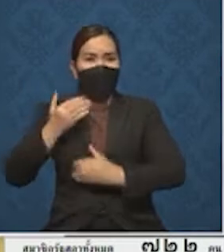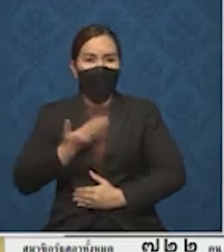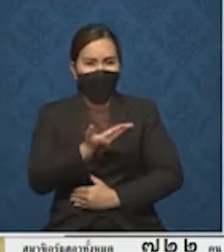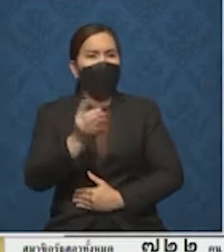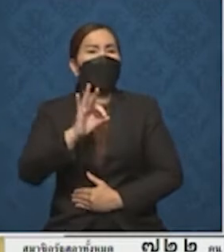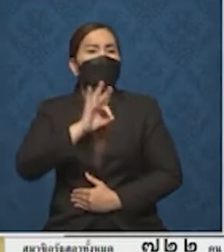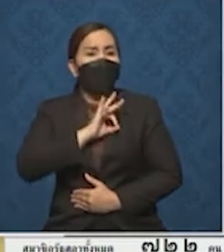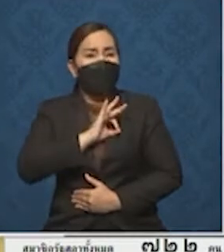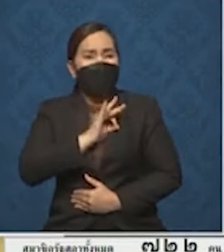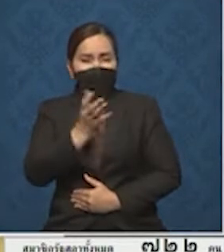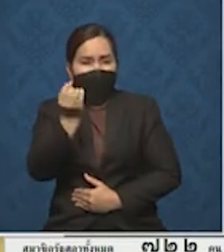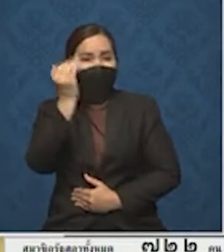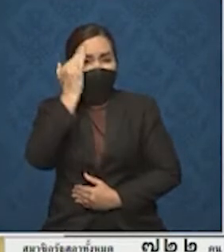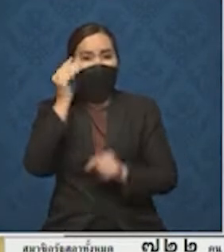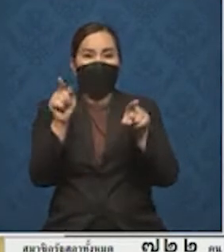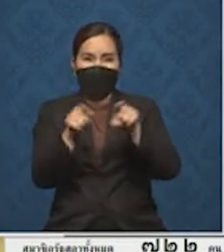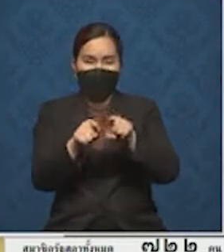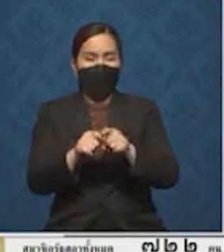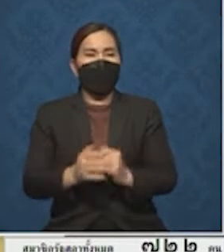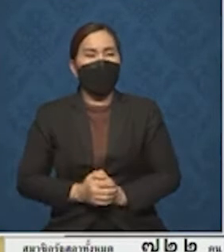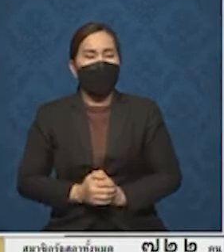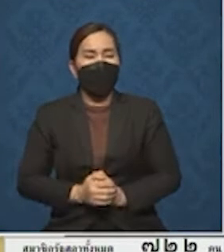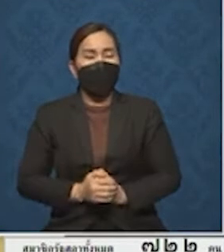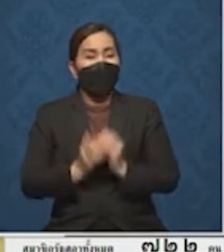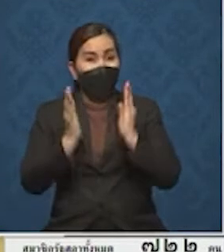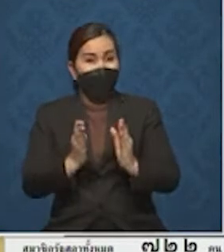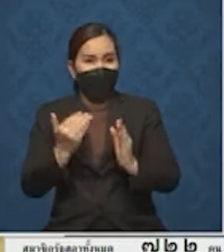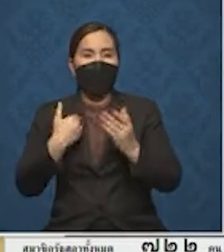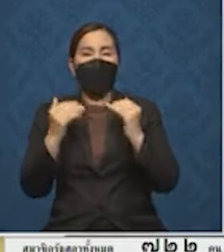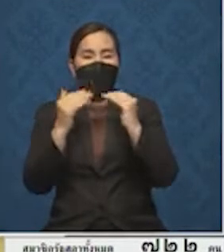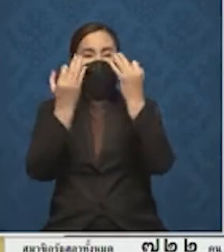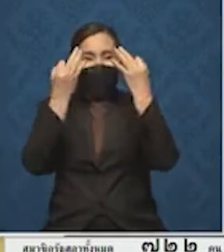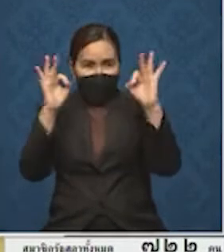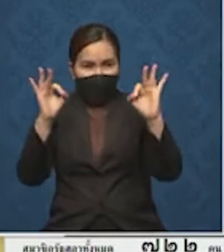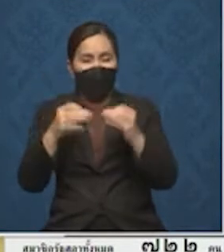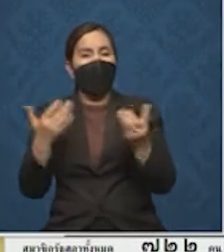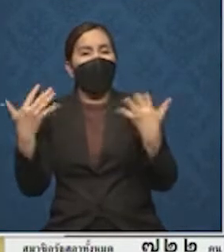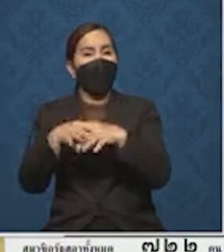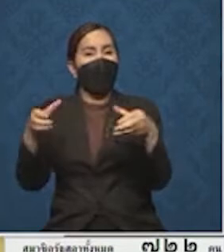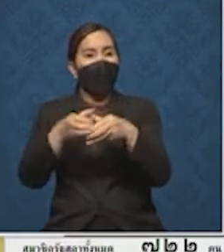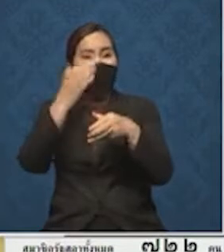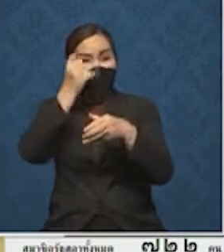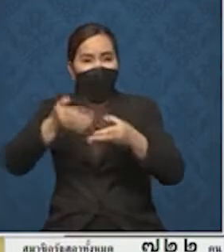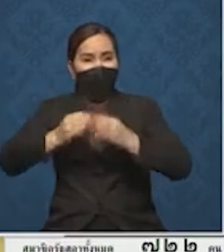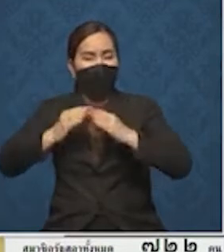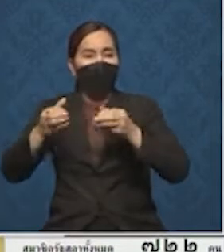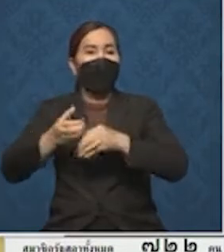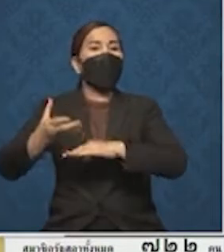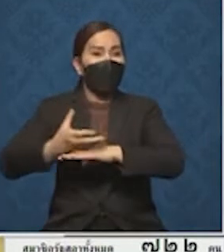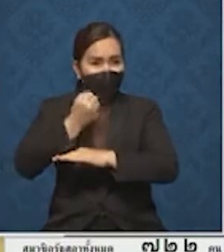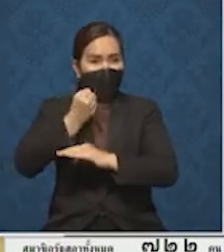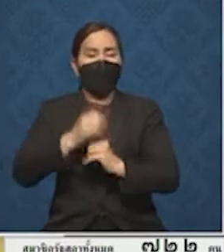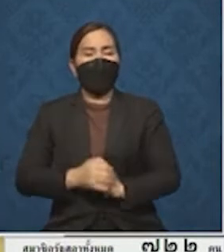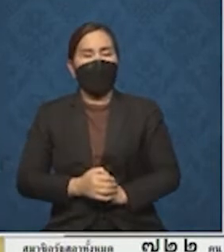มาชิกและทกคนได้รบทราบเขาบอกบุคคลยอมมเสริภาพในการรวมตัวจัตั้งพักกัเมืองตามวิธี